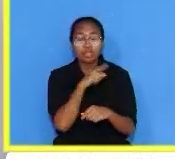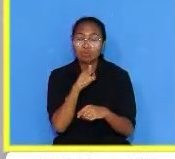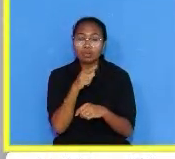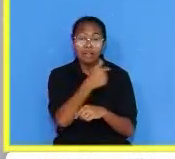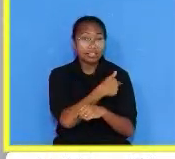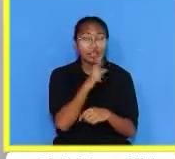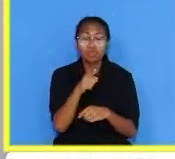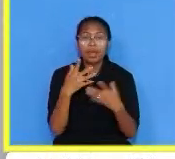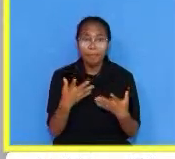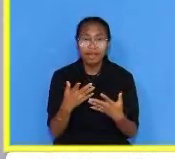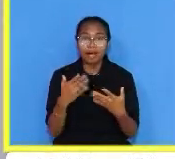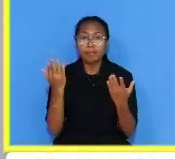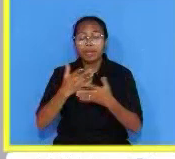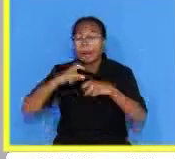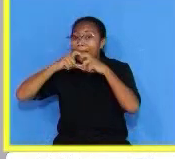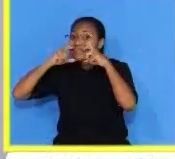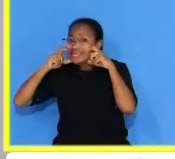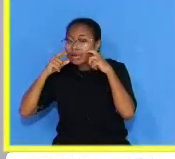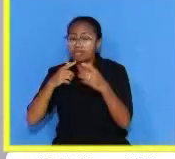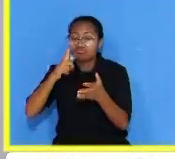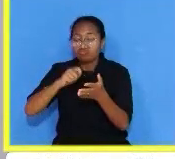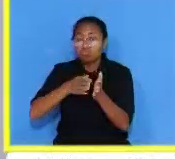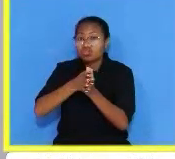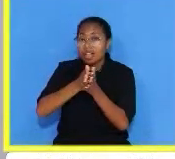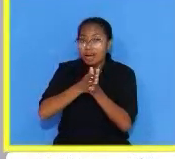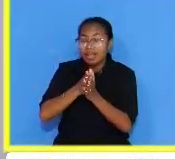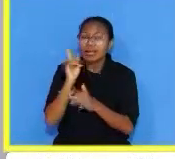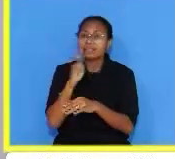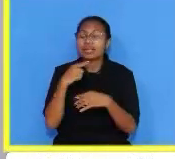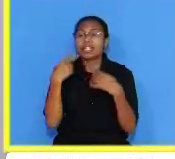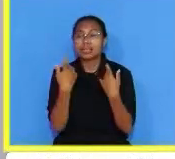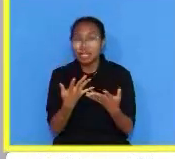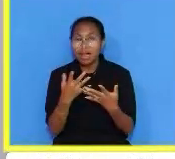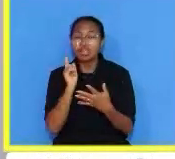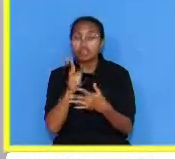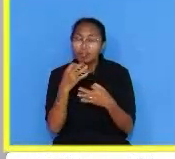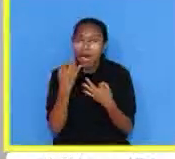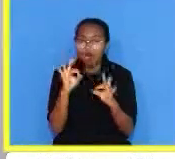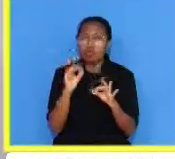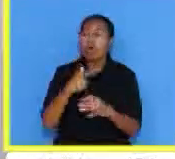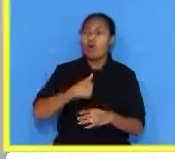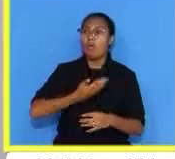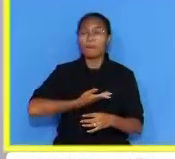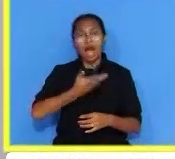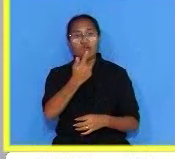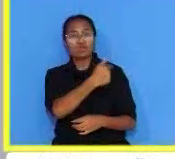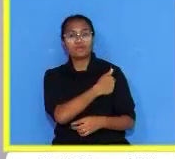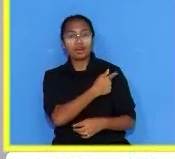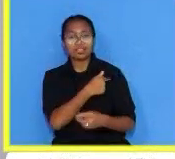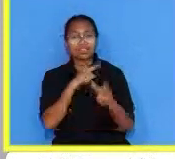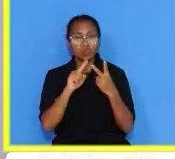sendiri, memberikan mereka masker, sanitizer, nah sehingga itu baru mereka mau untuk divaksin